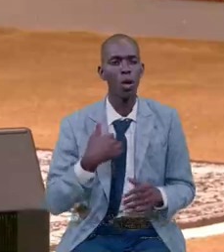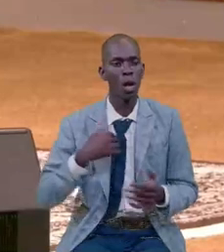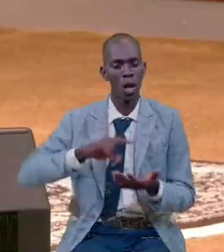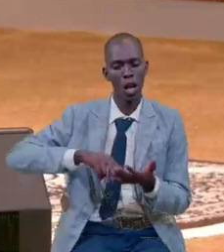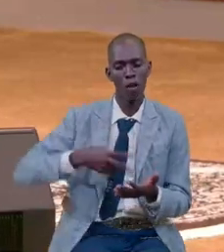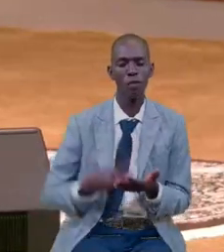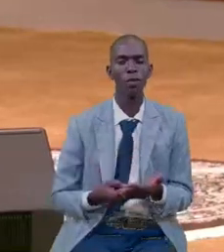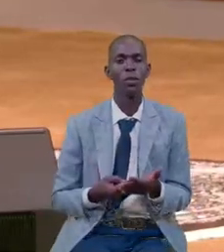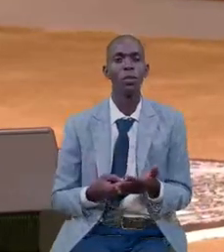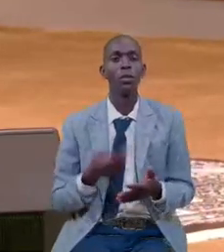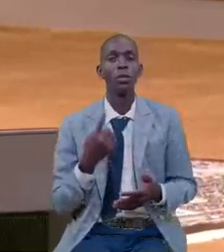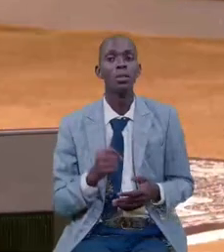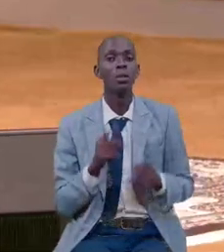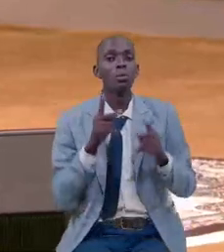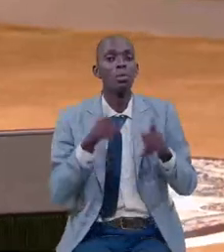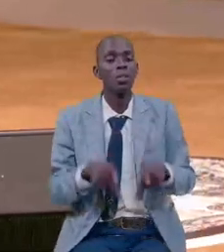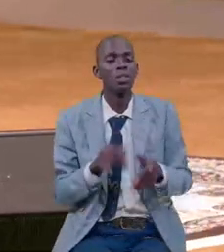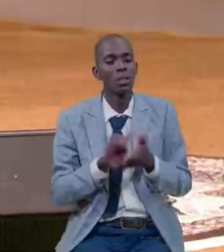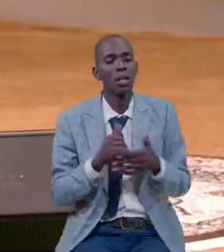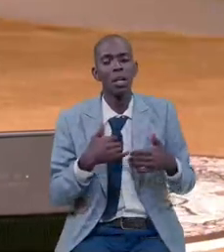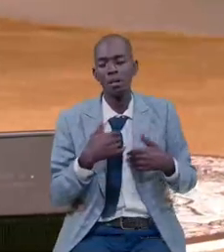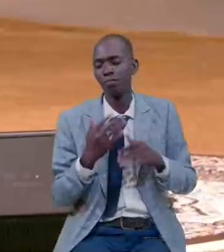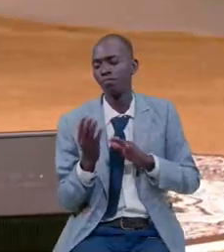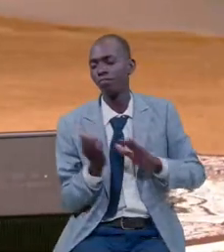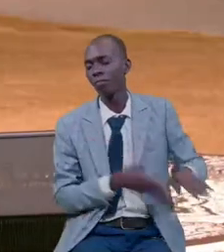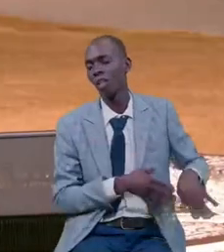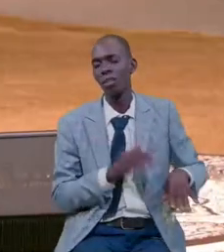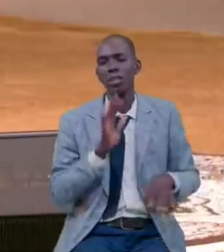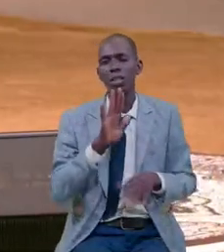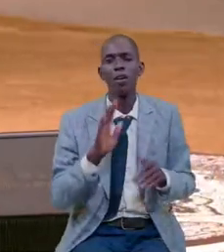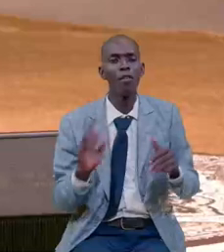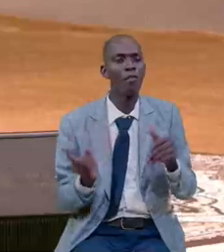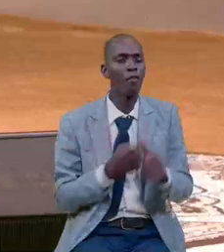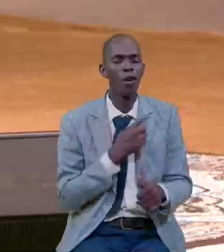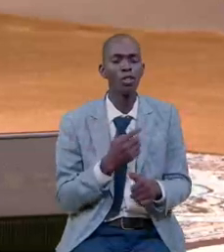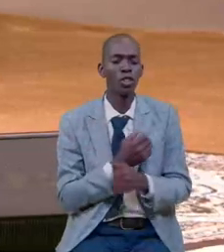Et celui-là qui a abandonné le premier amour est tombé.